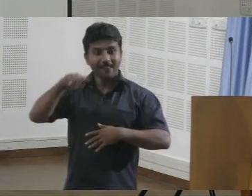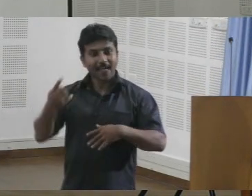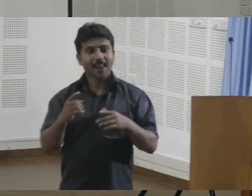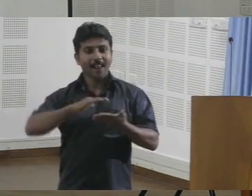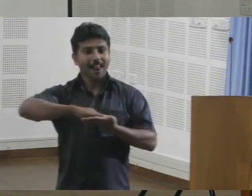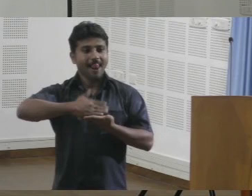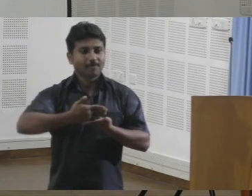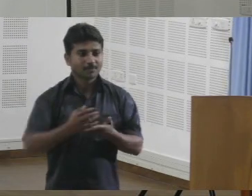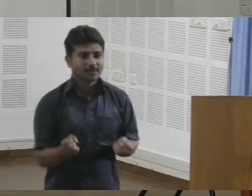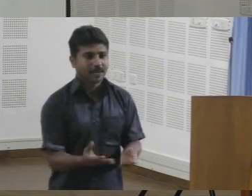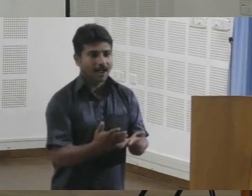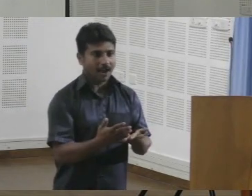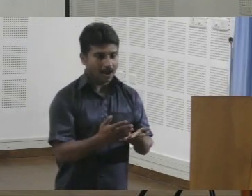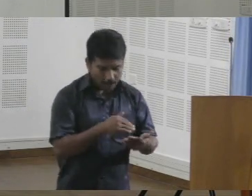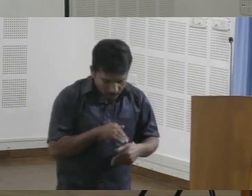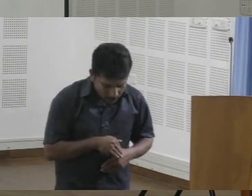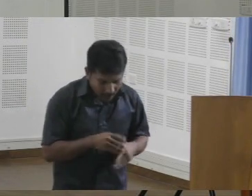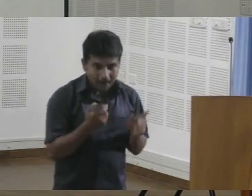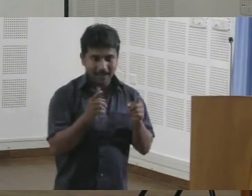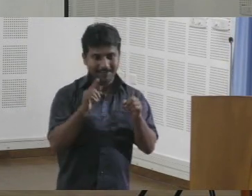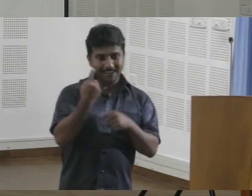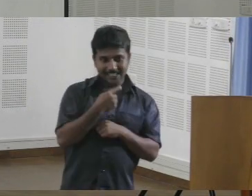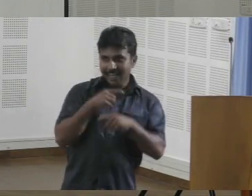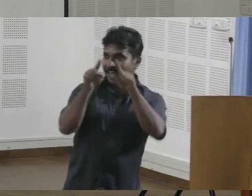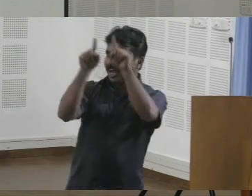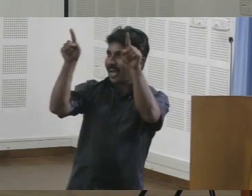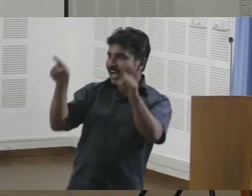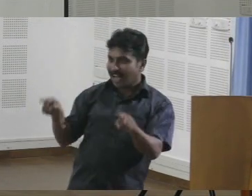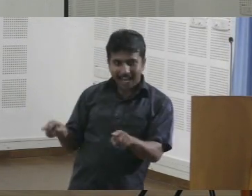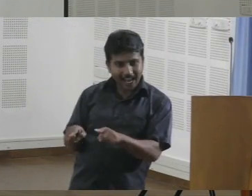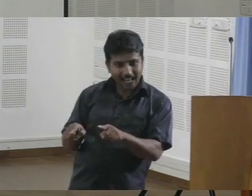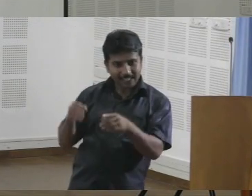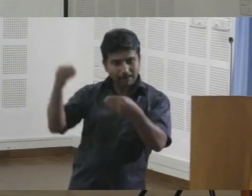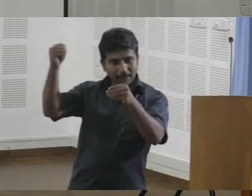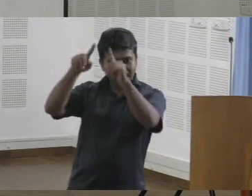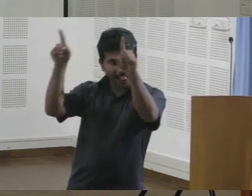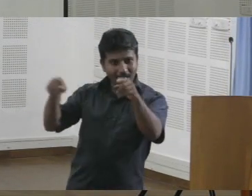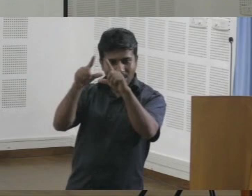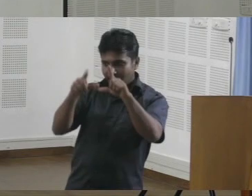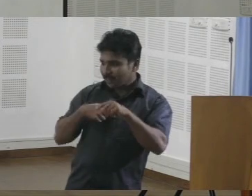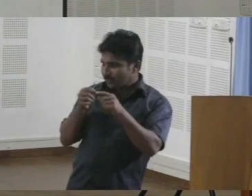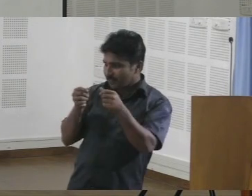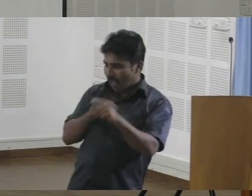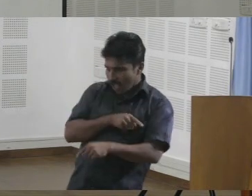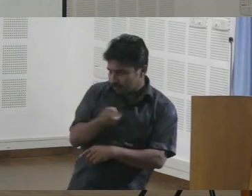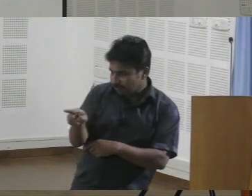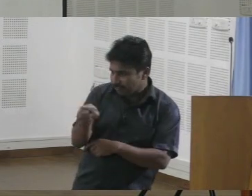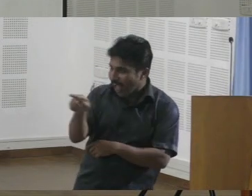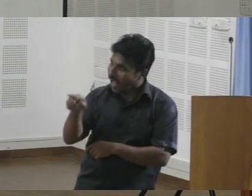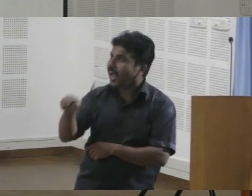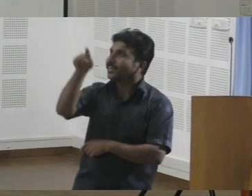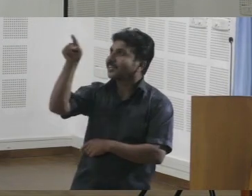പോയിൻറ്റിങ് ടു ആൽഫബറ്റ്സ് ആൽഫബറ്റ് ചാർട്ടിൽ ചെയ്താലല്ലേ ടൈപ്പ് ചെയ്യാനുള്ളത് അതേപോലെ തന്നെയല്ലേ കുട്ടി ചെയ്യുന്നത് എന്നാണ് എനിക്ക് തോന്നിയത്. അതുകൊണ്ടാണ് ഞാൻ